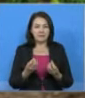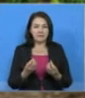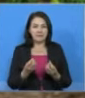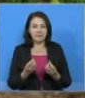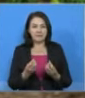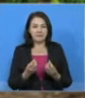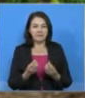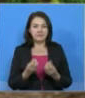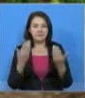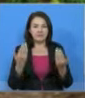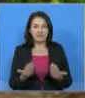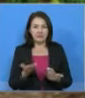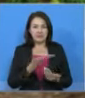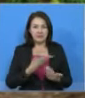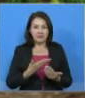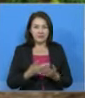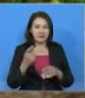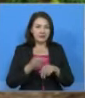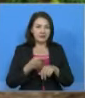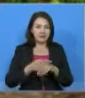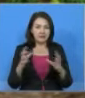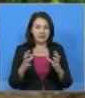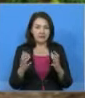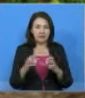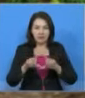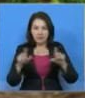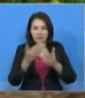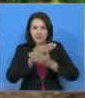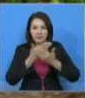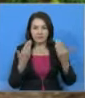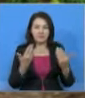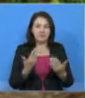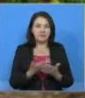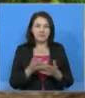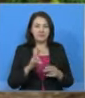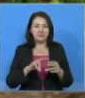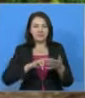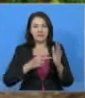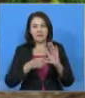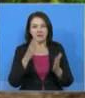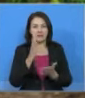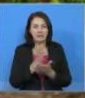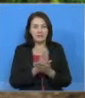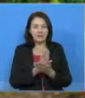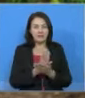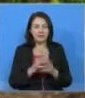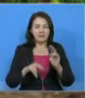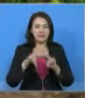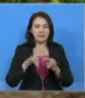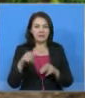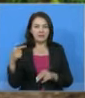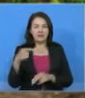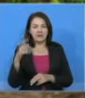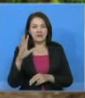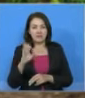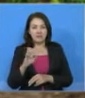осы қазір біздерде картоп сақтайтын қойма жоқ. Ол да осы жоспарда бар. Қойма салып бір 1,5